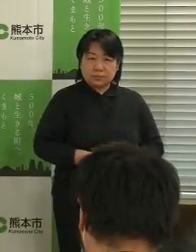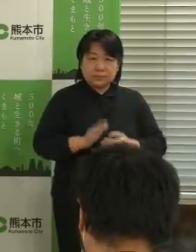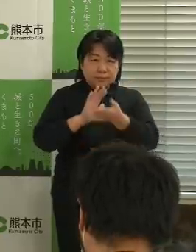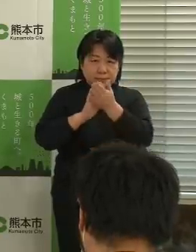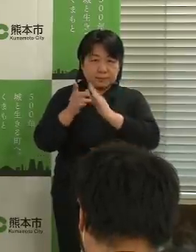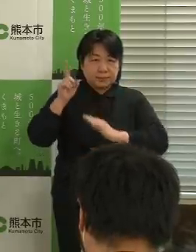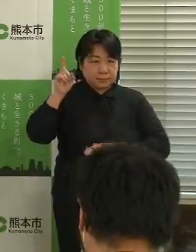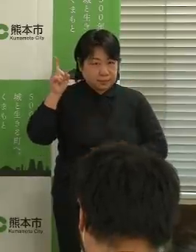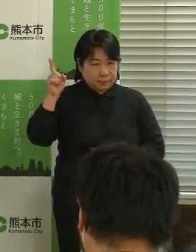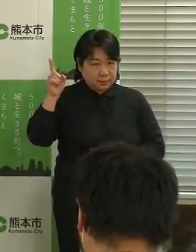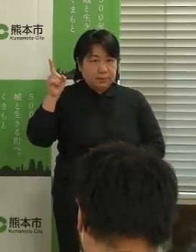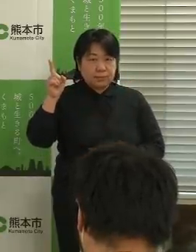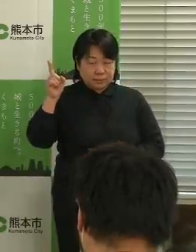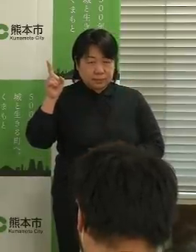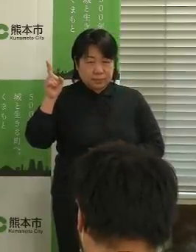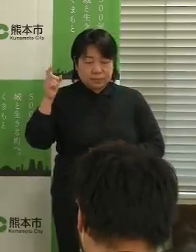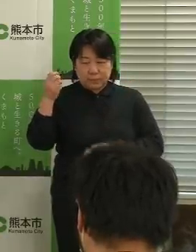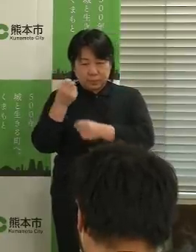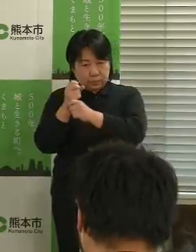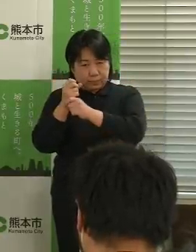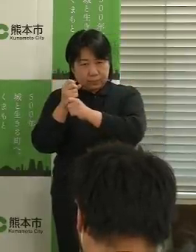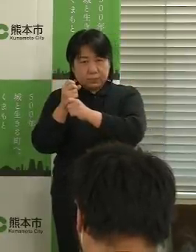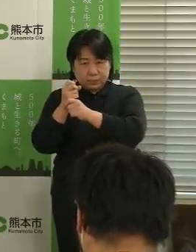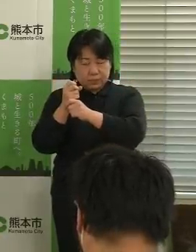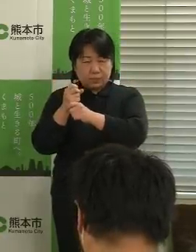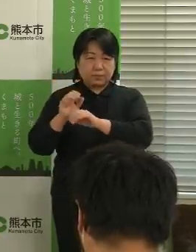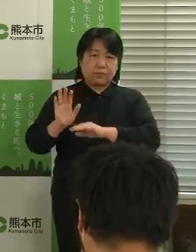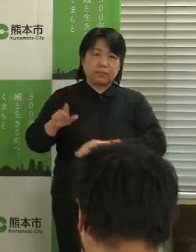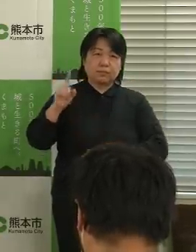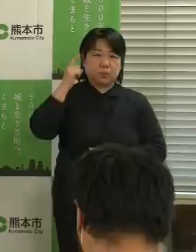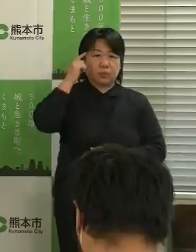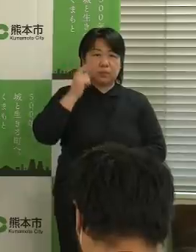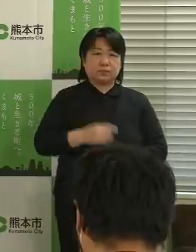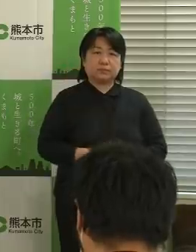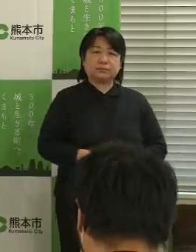の方でもまた検討されるのではないかなというふうに思います。